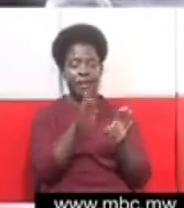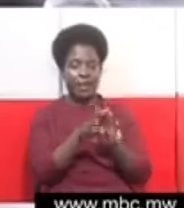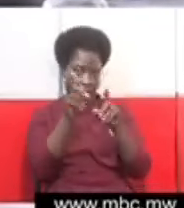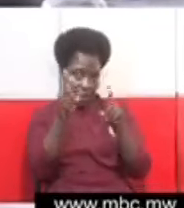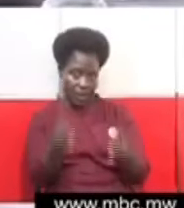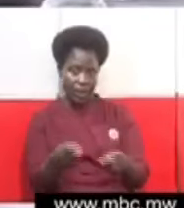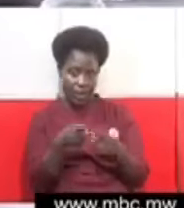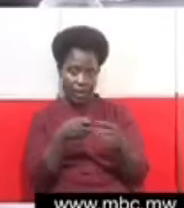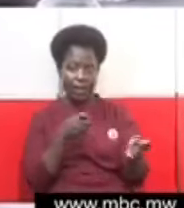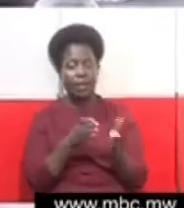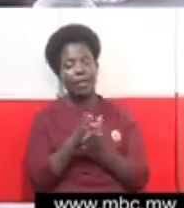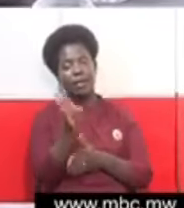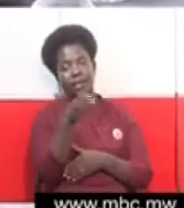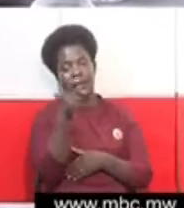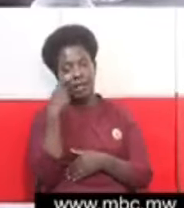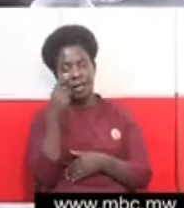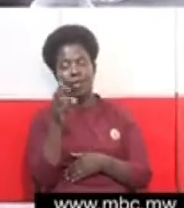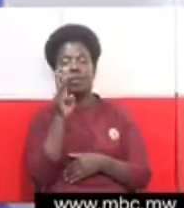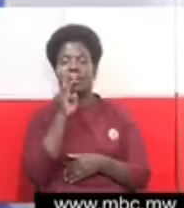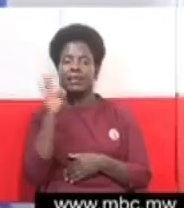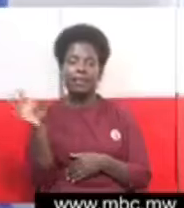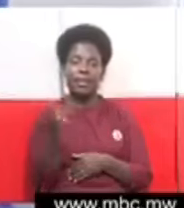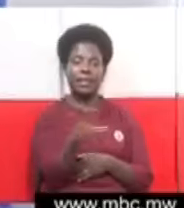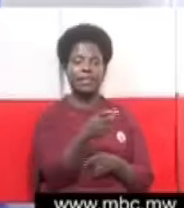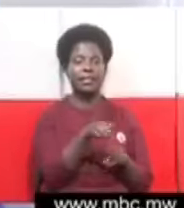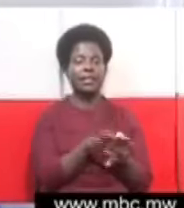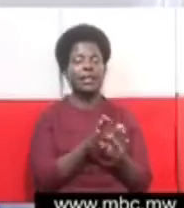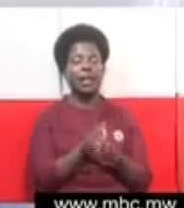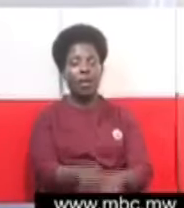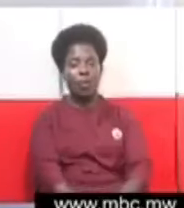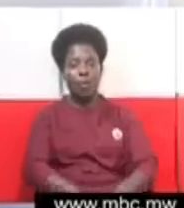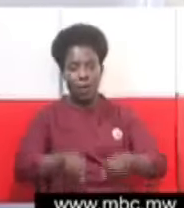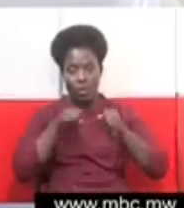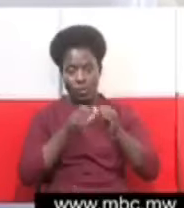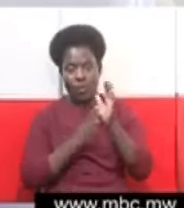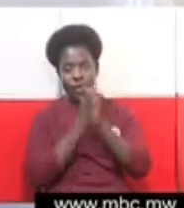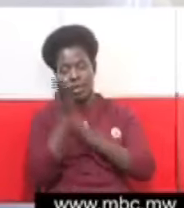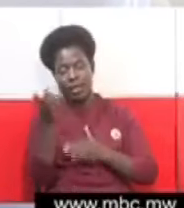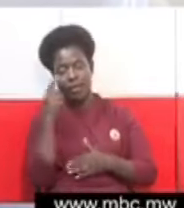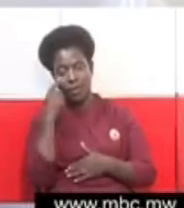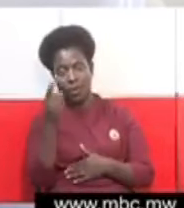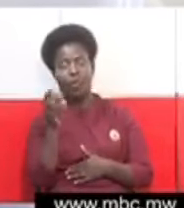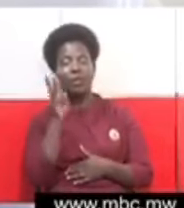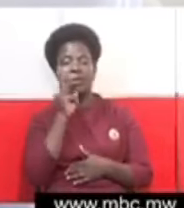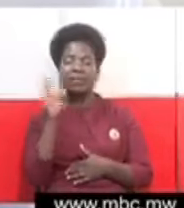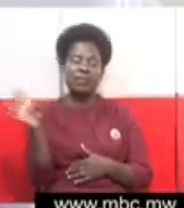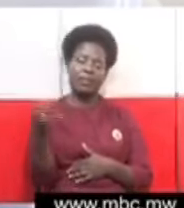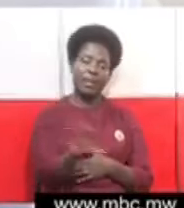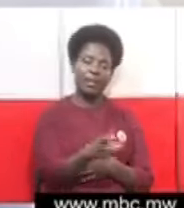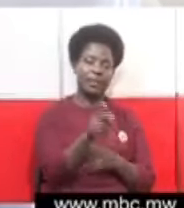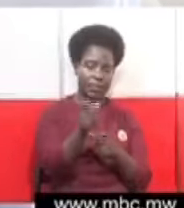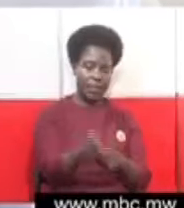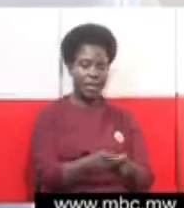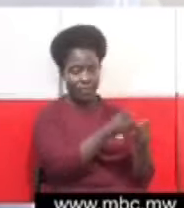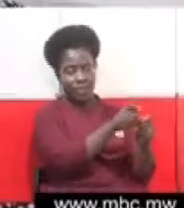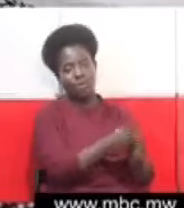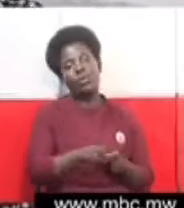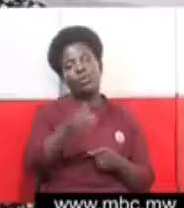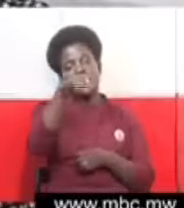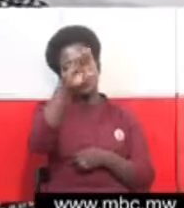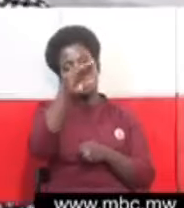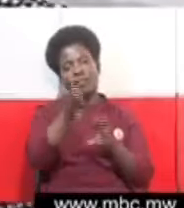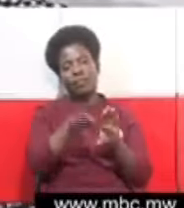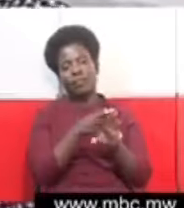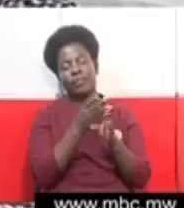zochokera ku nduna ona za madzi ndi ukhondo, akuluakulu a nthambi zoona za madzi ndi za malimidwe mchigawo cha kumpoto